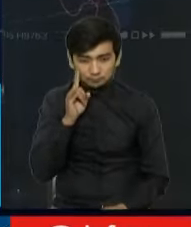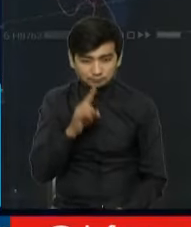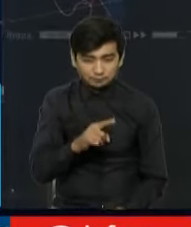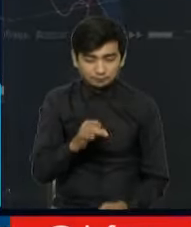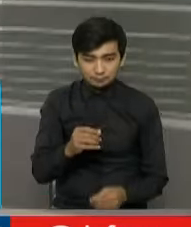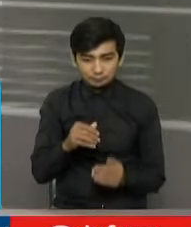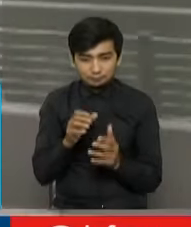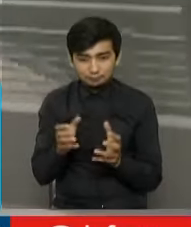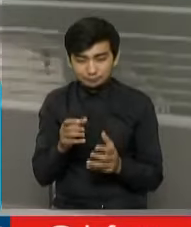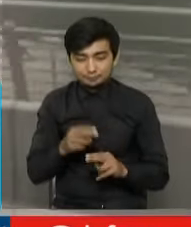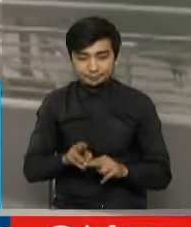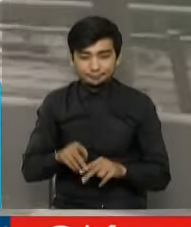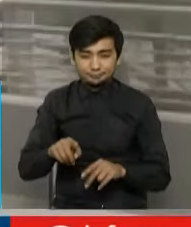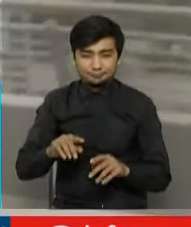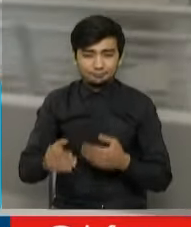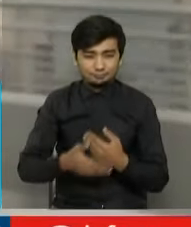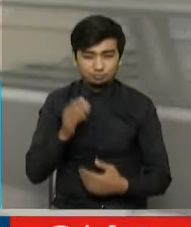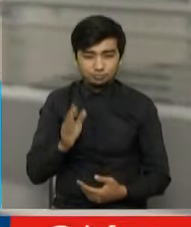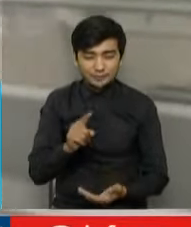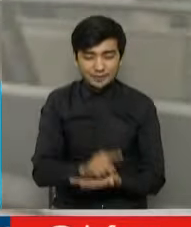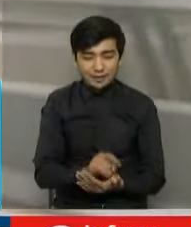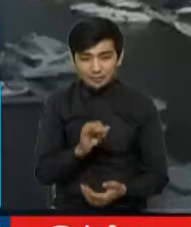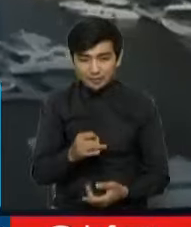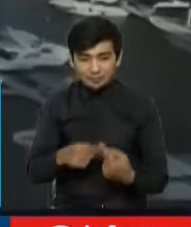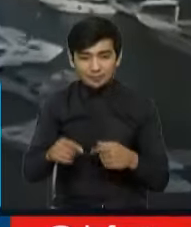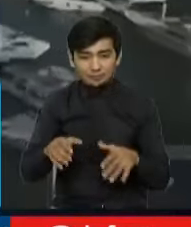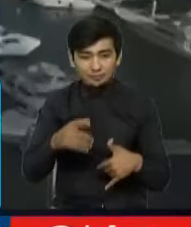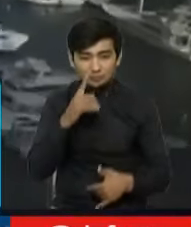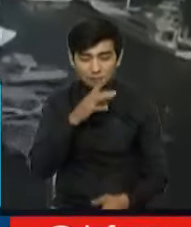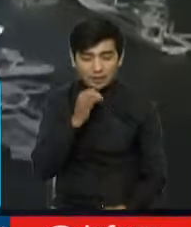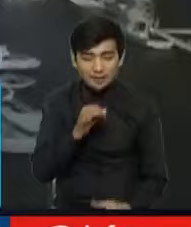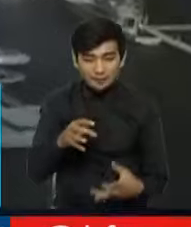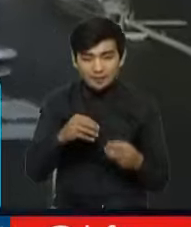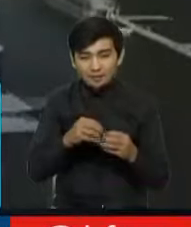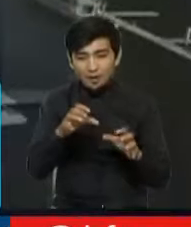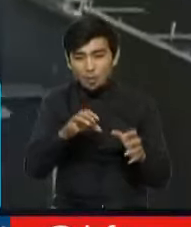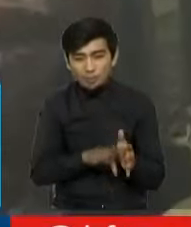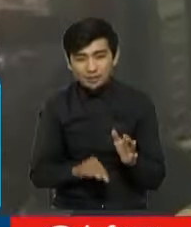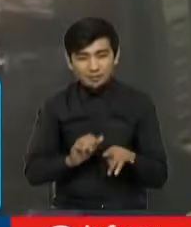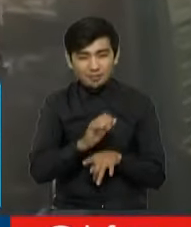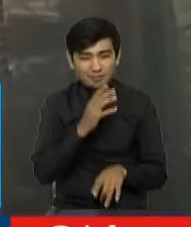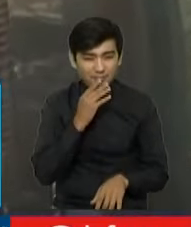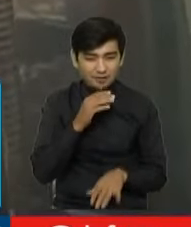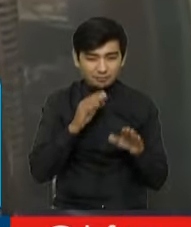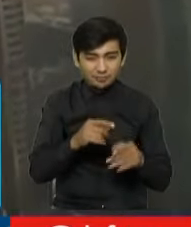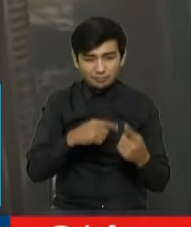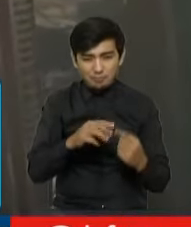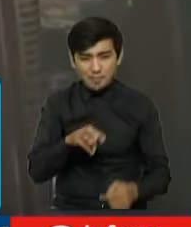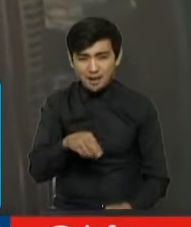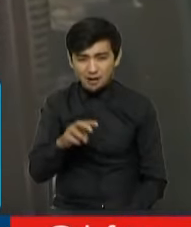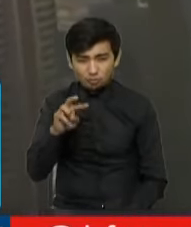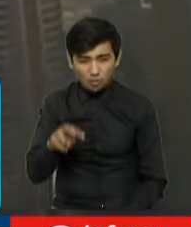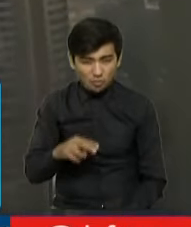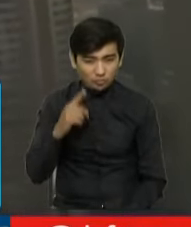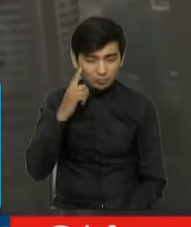методы принуждения. По самым оптимистичным подсчетам, незаконно выведенные активы за рубежом исчисляются миллиардами